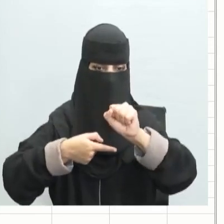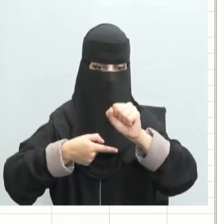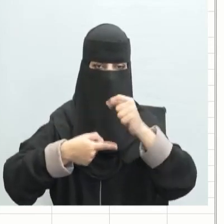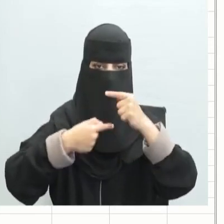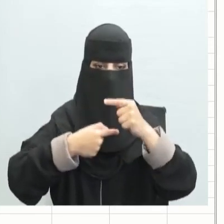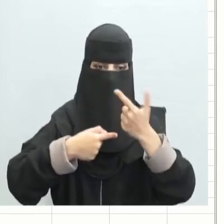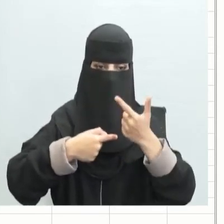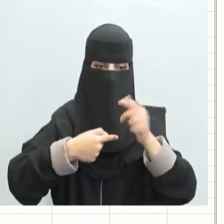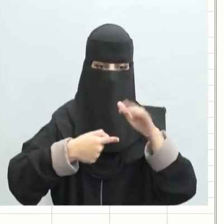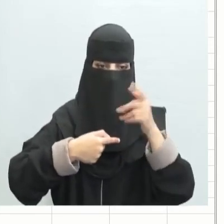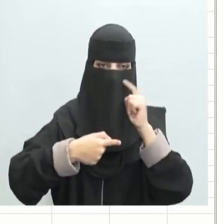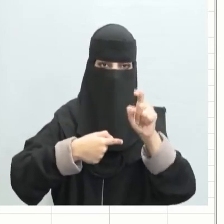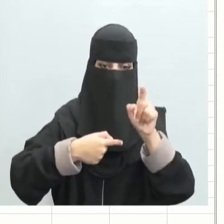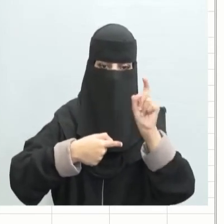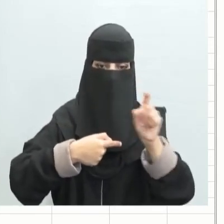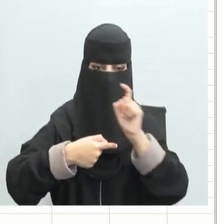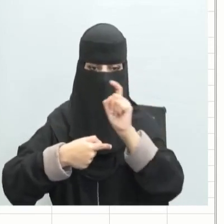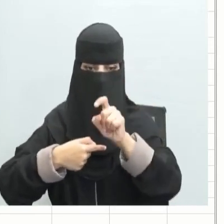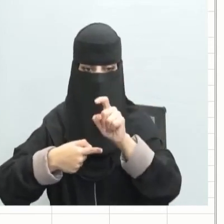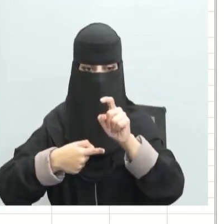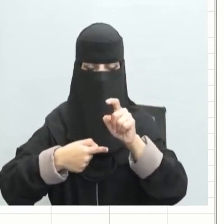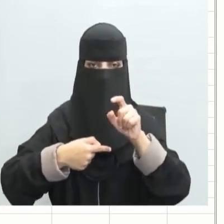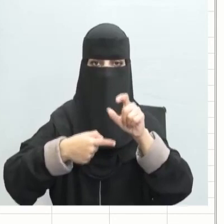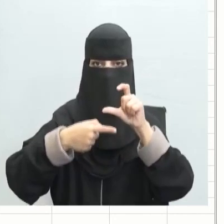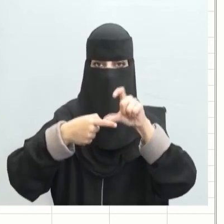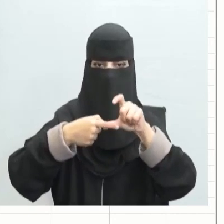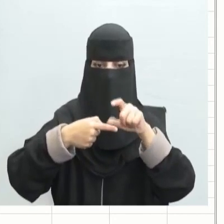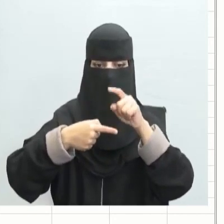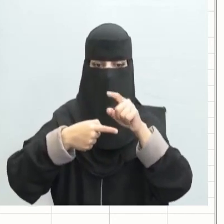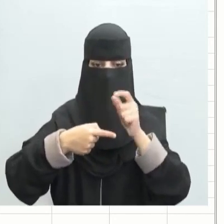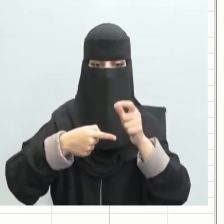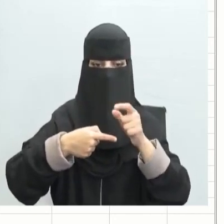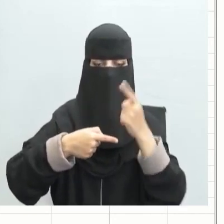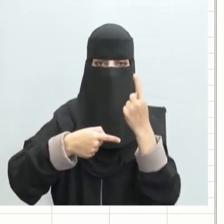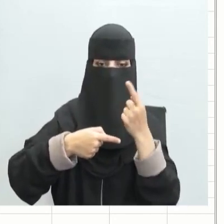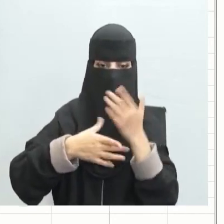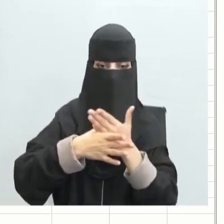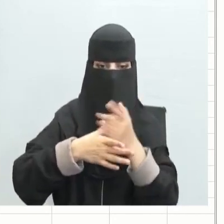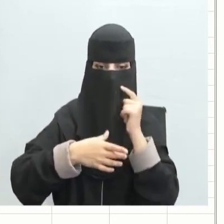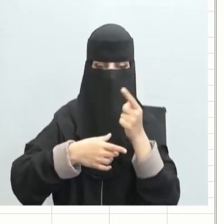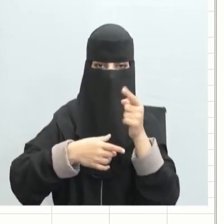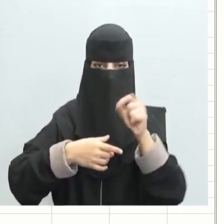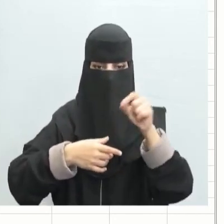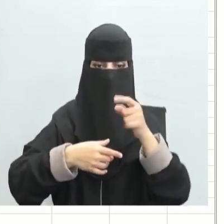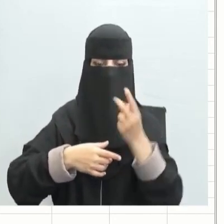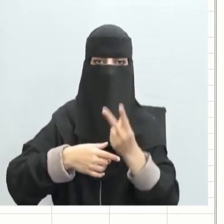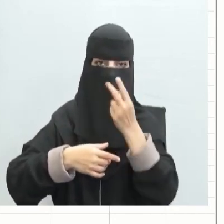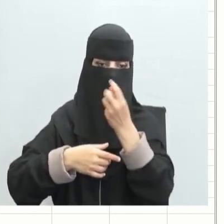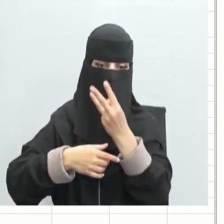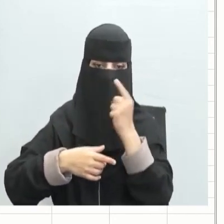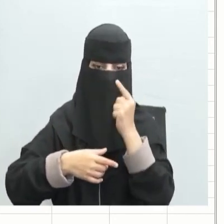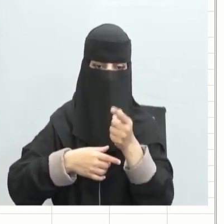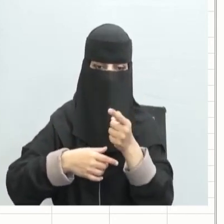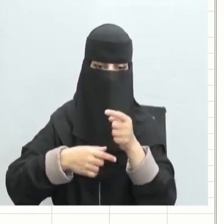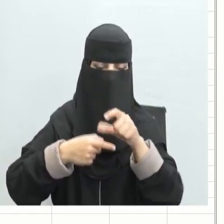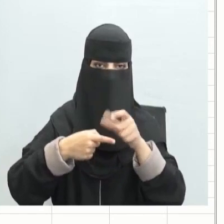واضغط البي واروح للتقسيم واروح للاي بهذا الشكل وبالتالي حيكون 1.73 لاحظ انها